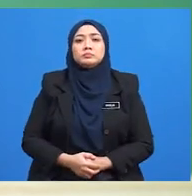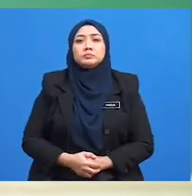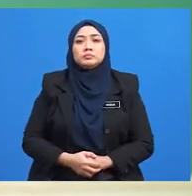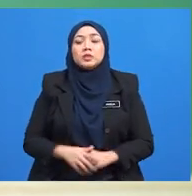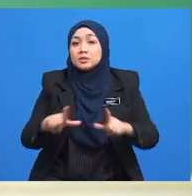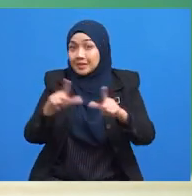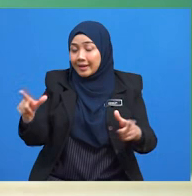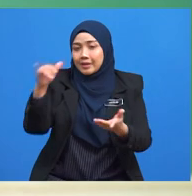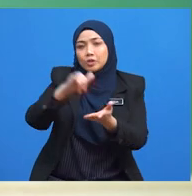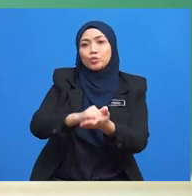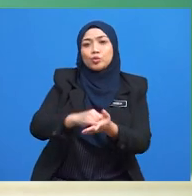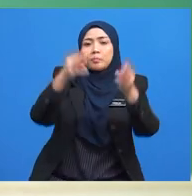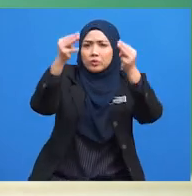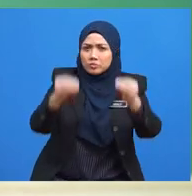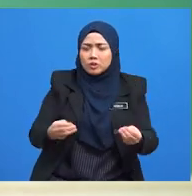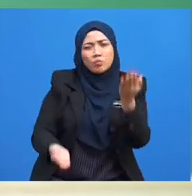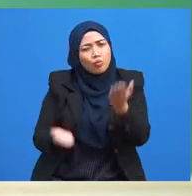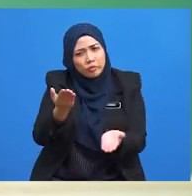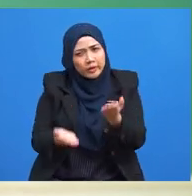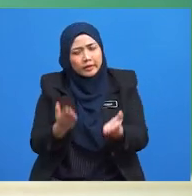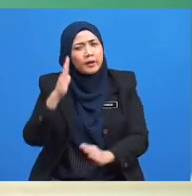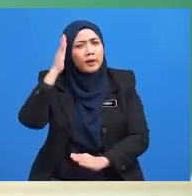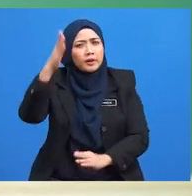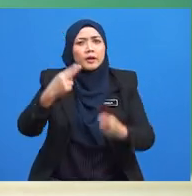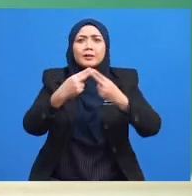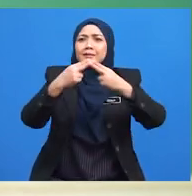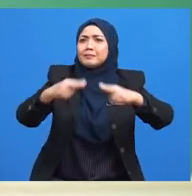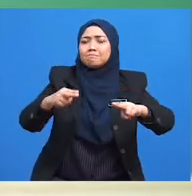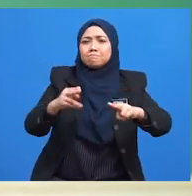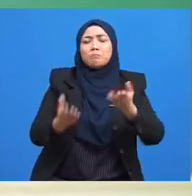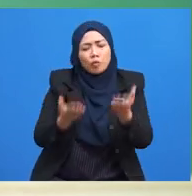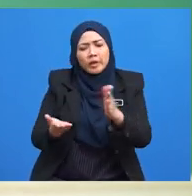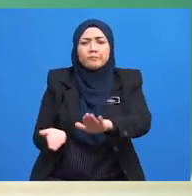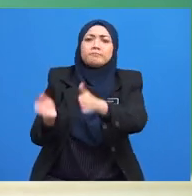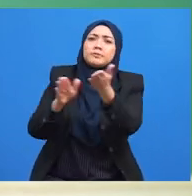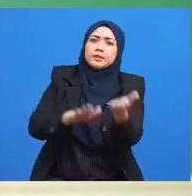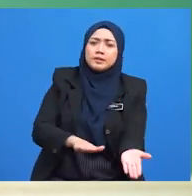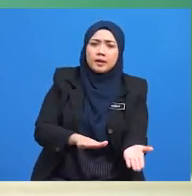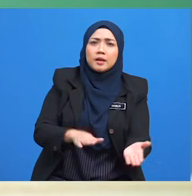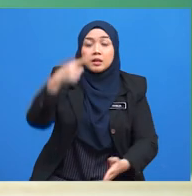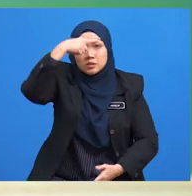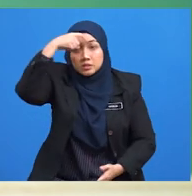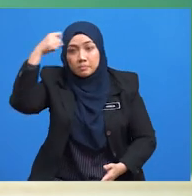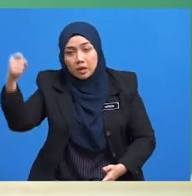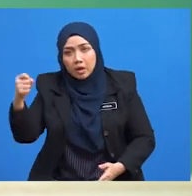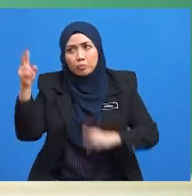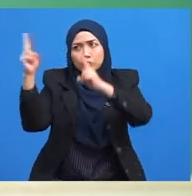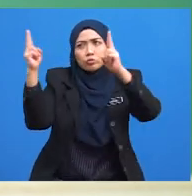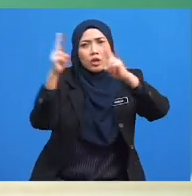terganggu, manusia juga berkemungkinan akan kehilangan nyawa disebabkan oleh pencemaran